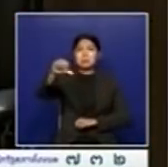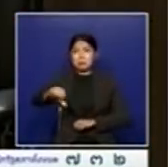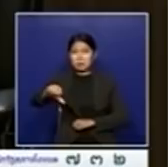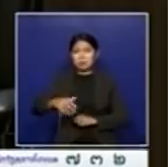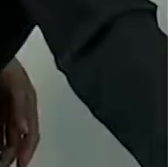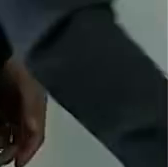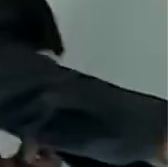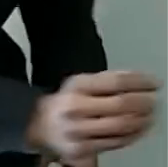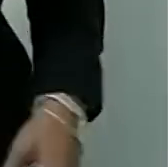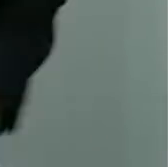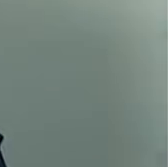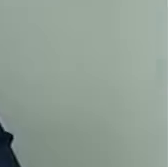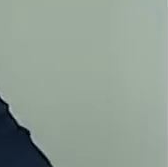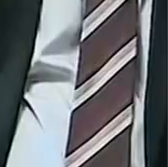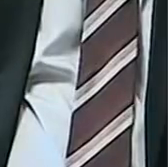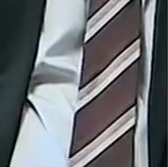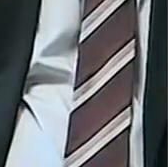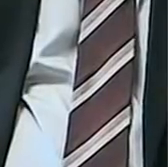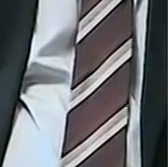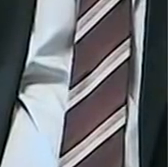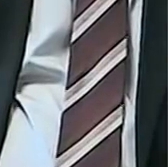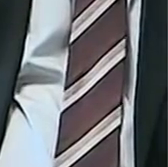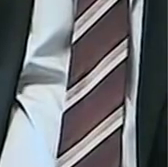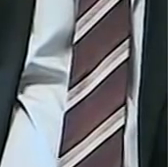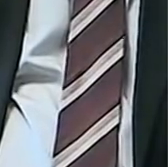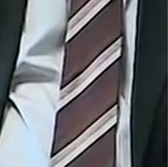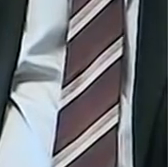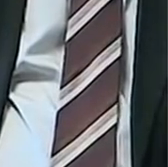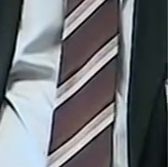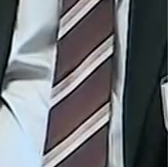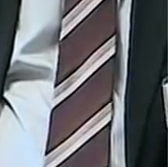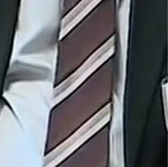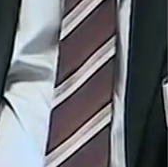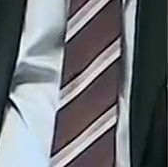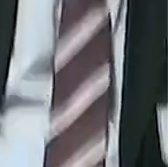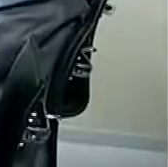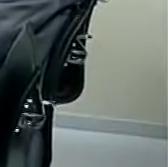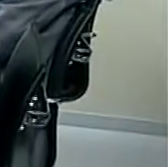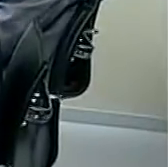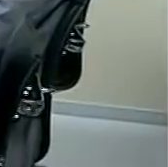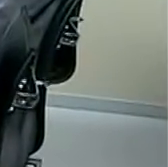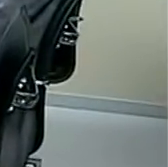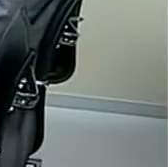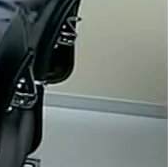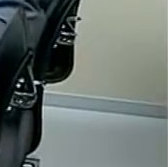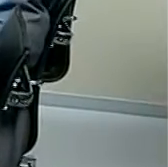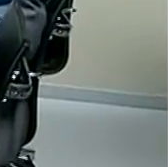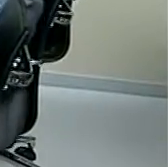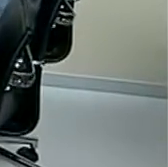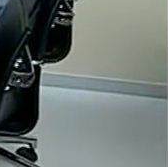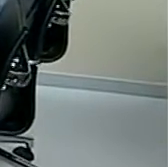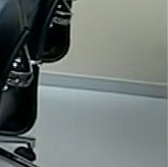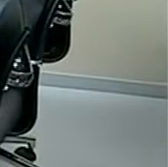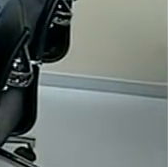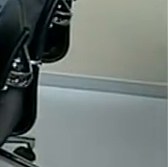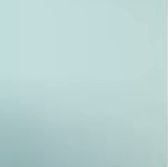สะพานนะครับ 750บาทหนึ่งนั้นคือ 375ขาดผู้ที่สมาชิกนี่มีอยู่แค่250นะครับลำพังแค่พรรคพลังประชารัฐ